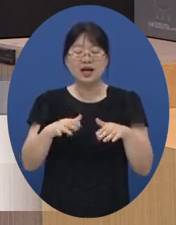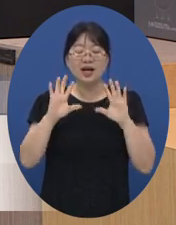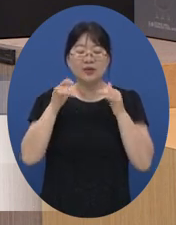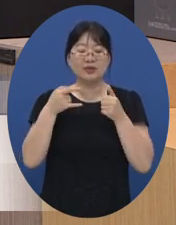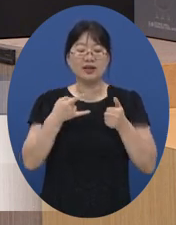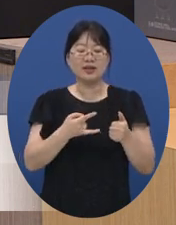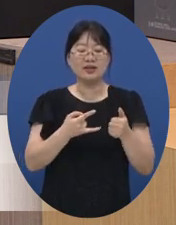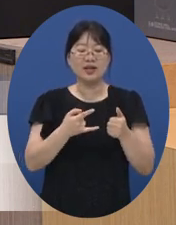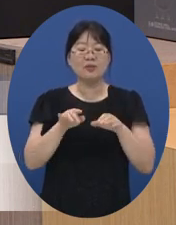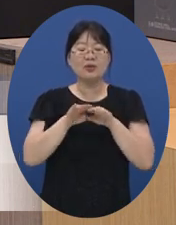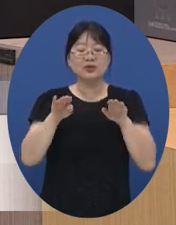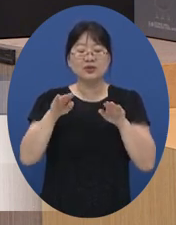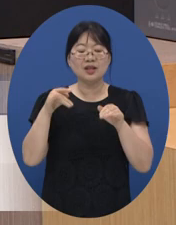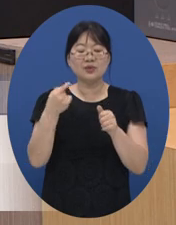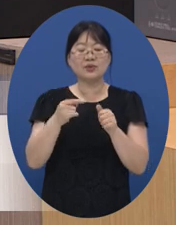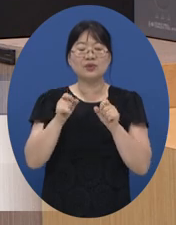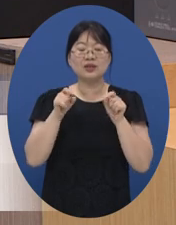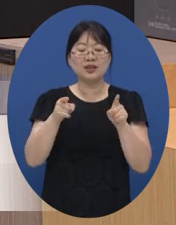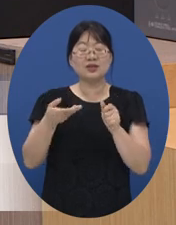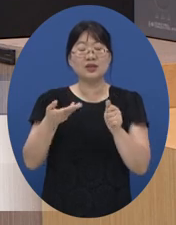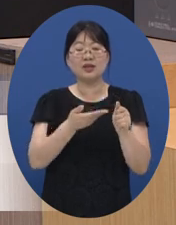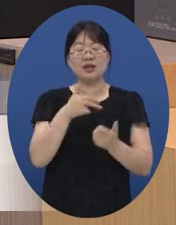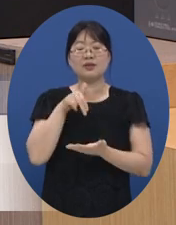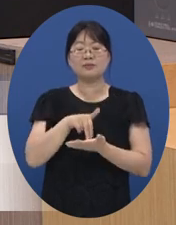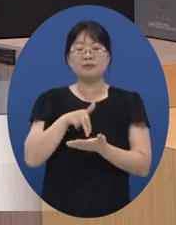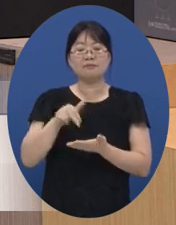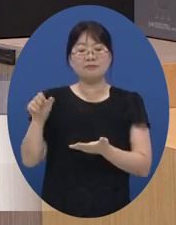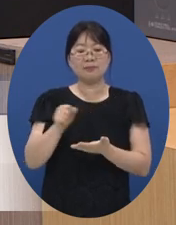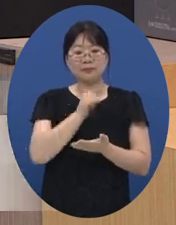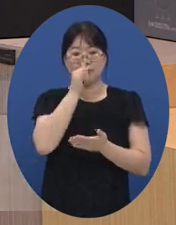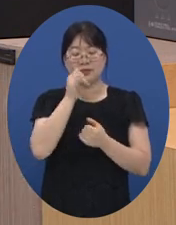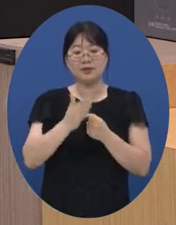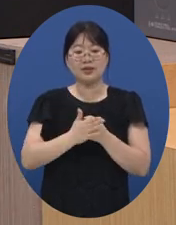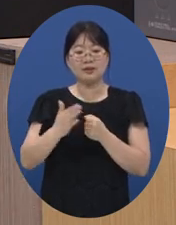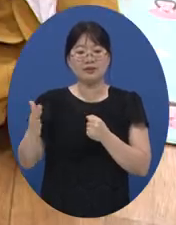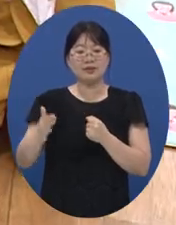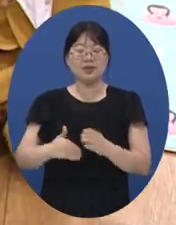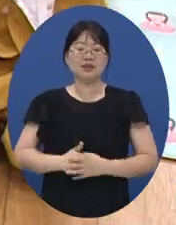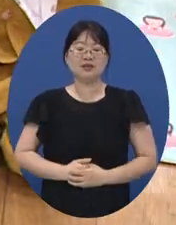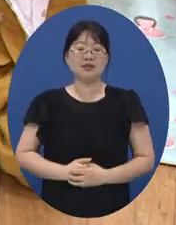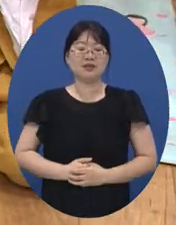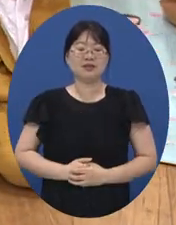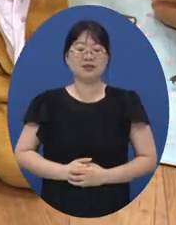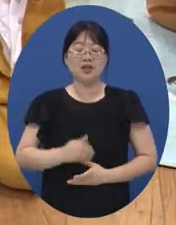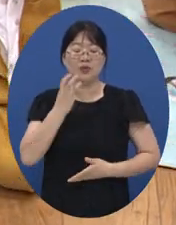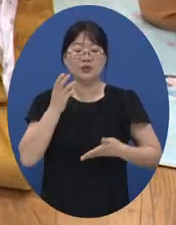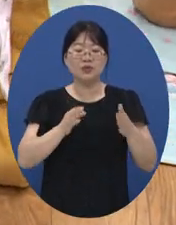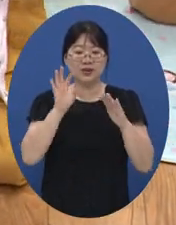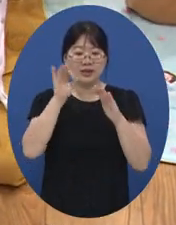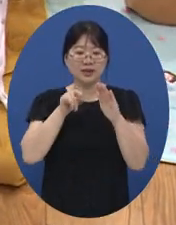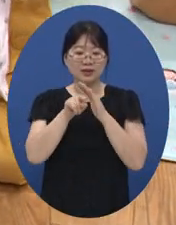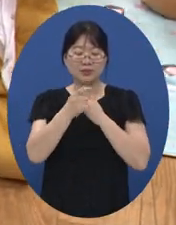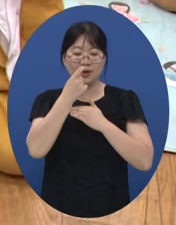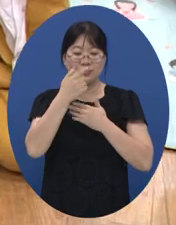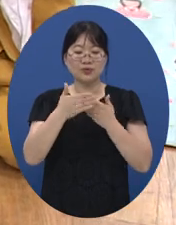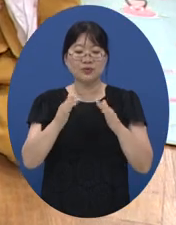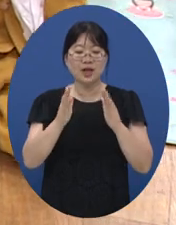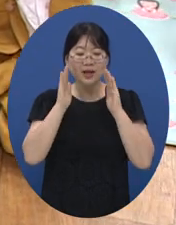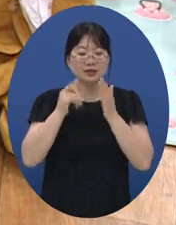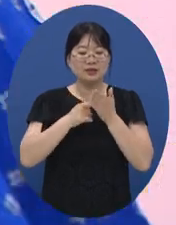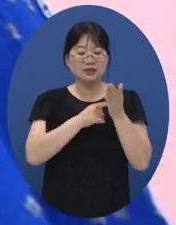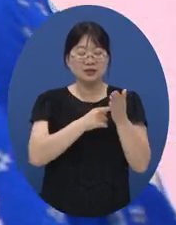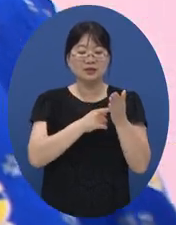초 케츠 아동들에게 평등한 그 기회를 제공한다는 의미에서 경기도 찾아가는 대형 기술 지원